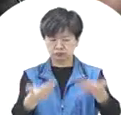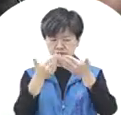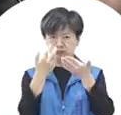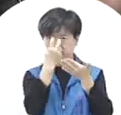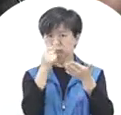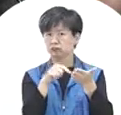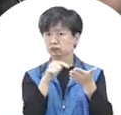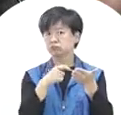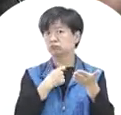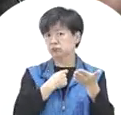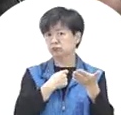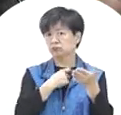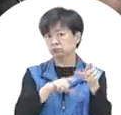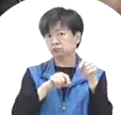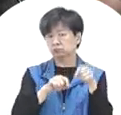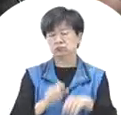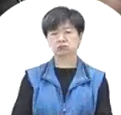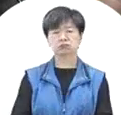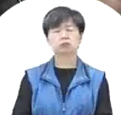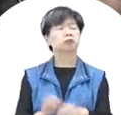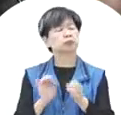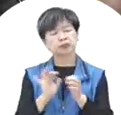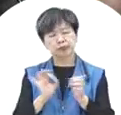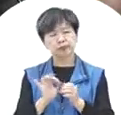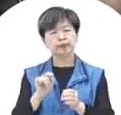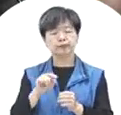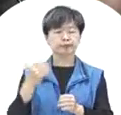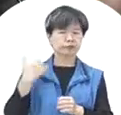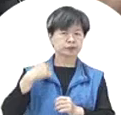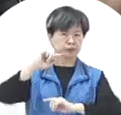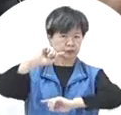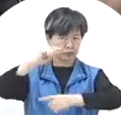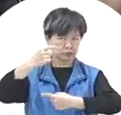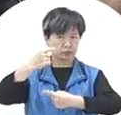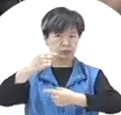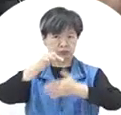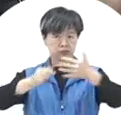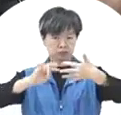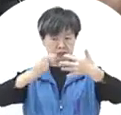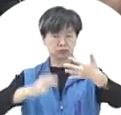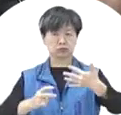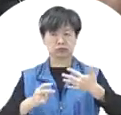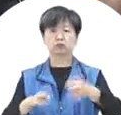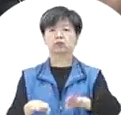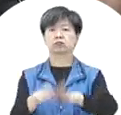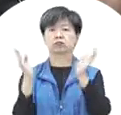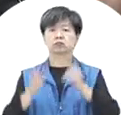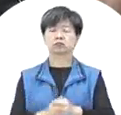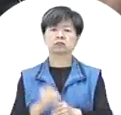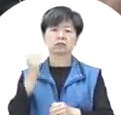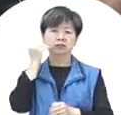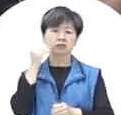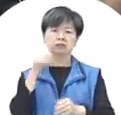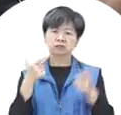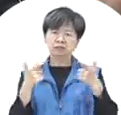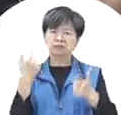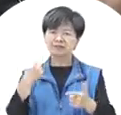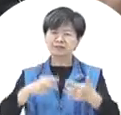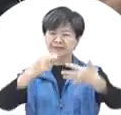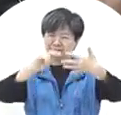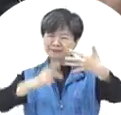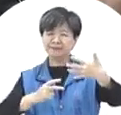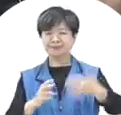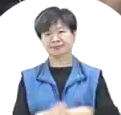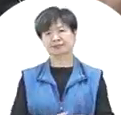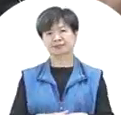关系哈。你已经今年1月1号才修法上路了，要不然你就再修法，要不然齁、哦、睁眼不要睁眼